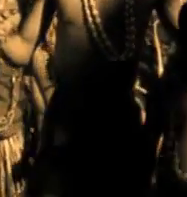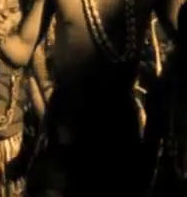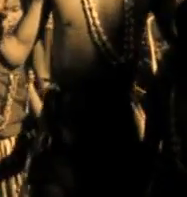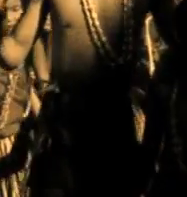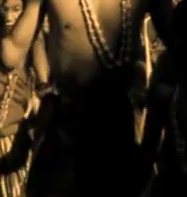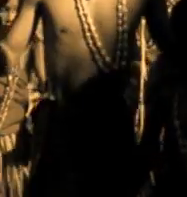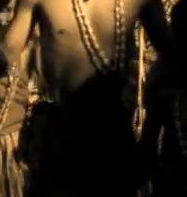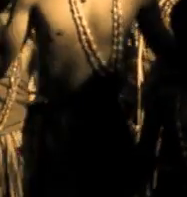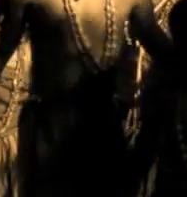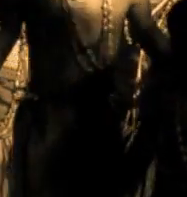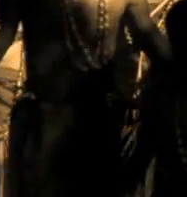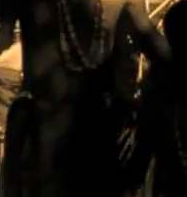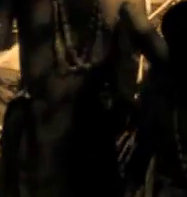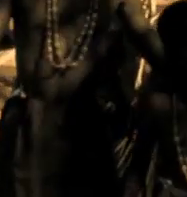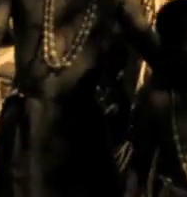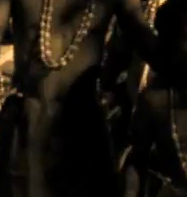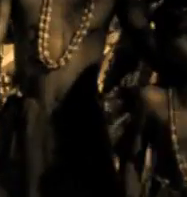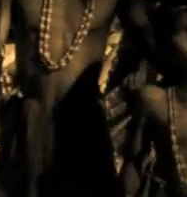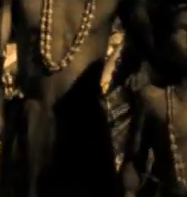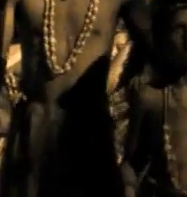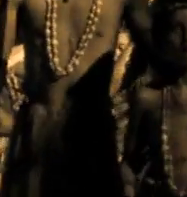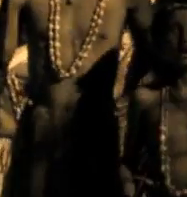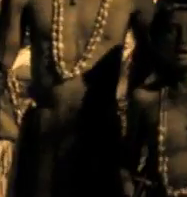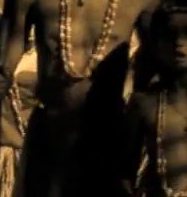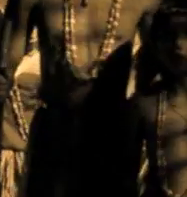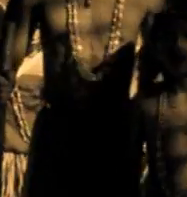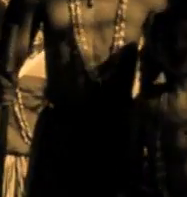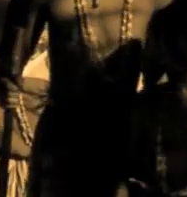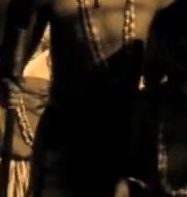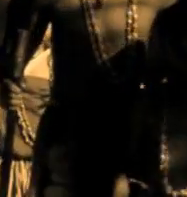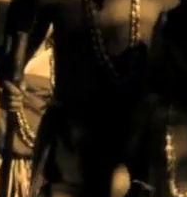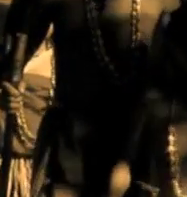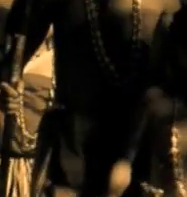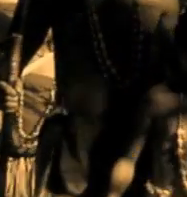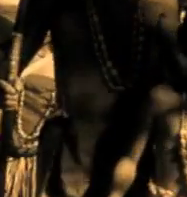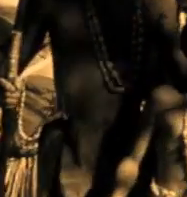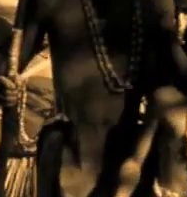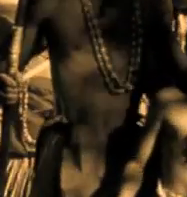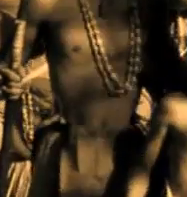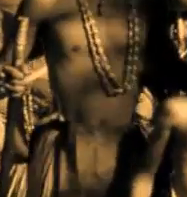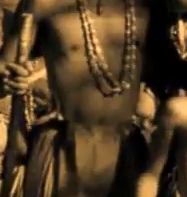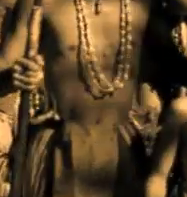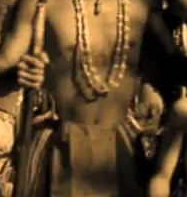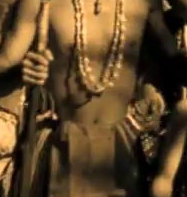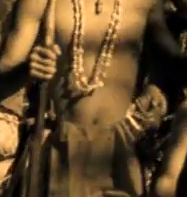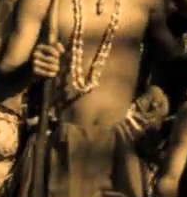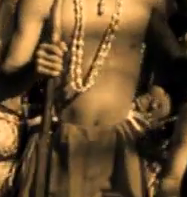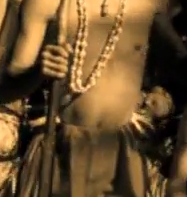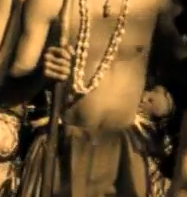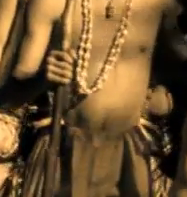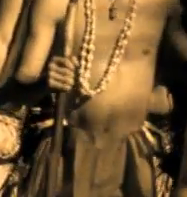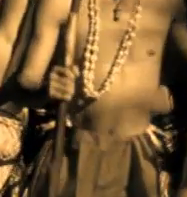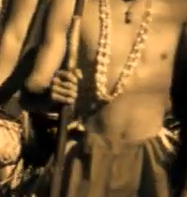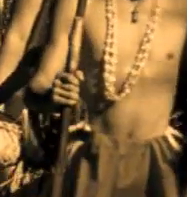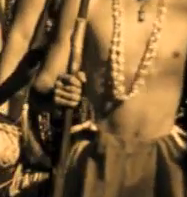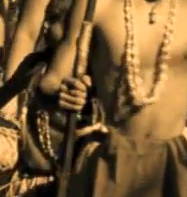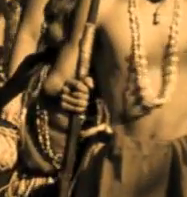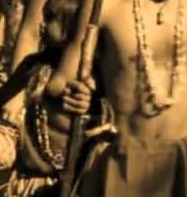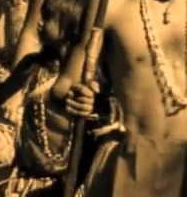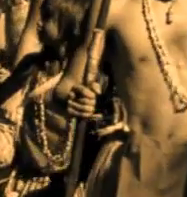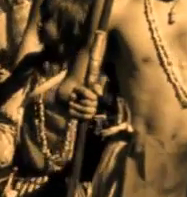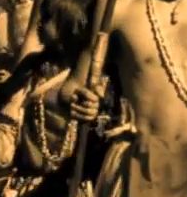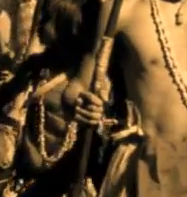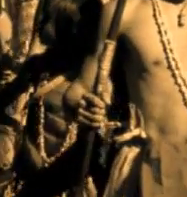segman. Pizza itatagi sanan, agigi